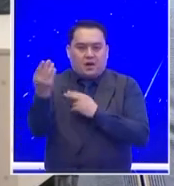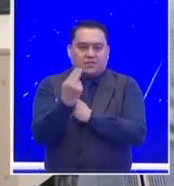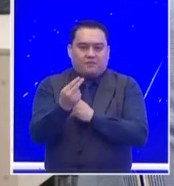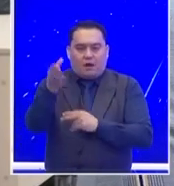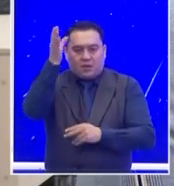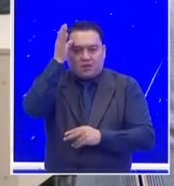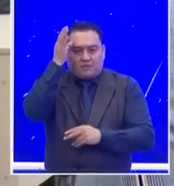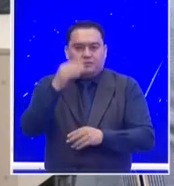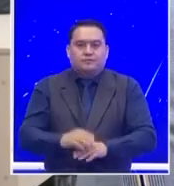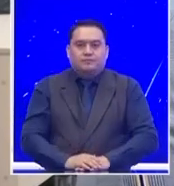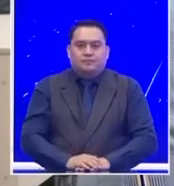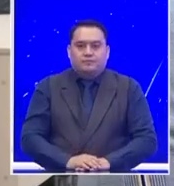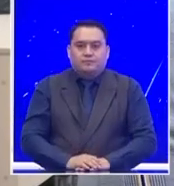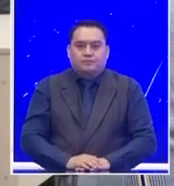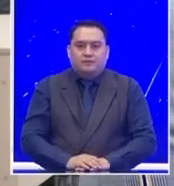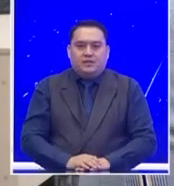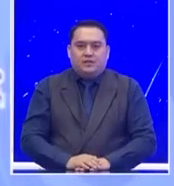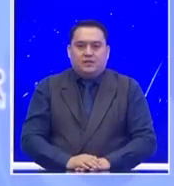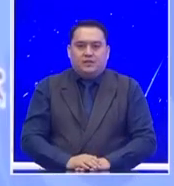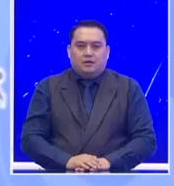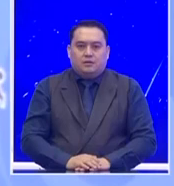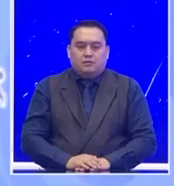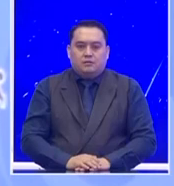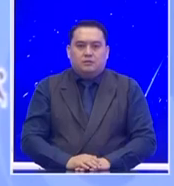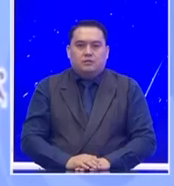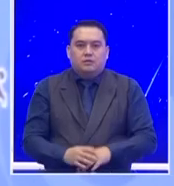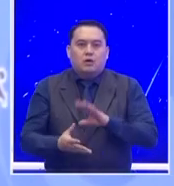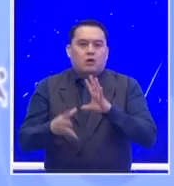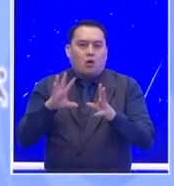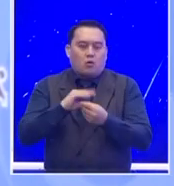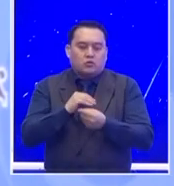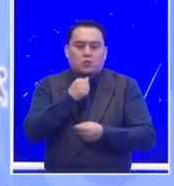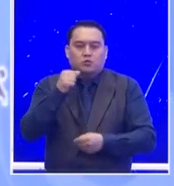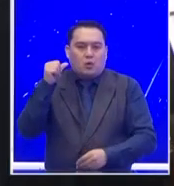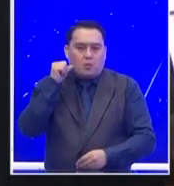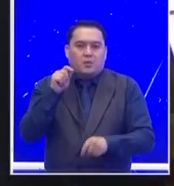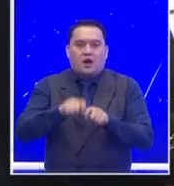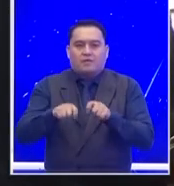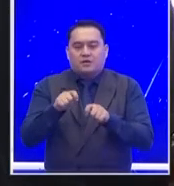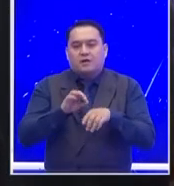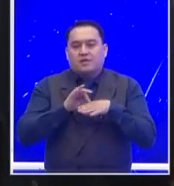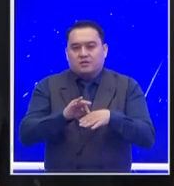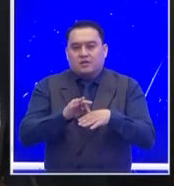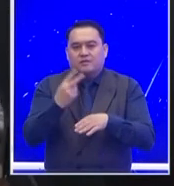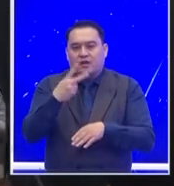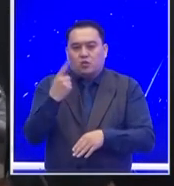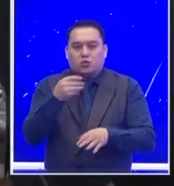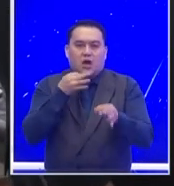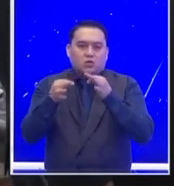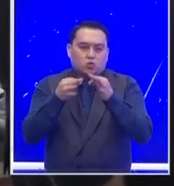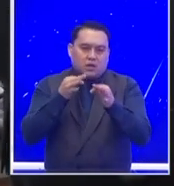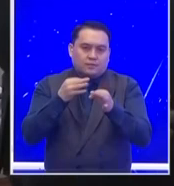в организациях дополнительного образования. В общей сложности в прошлом году профсоюзы провели более 21 тысячи